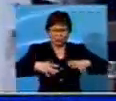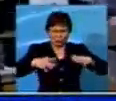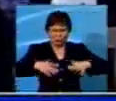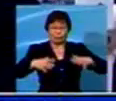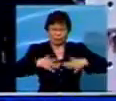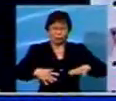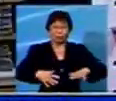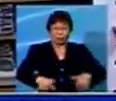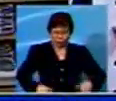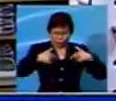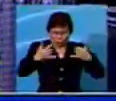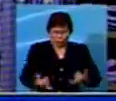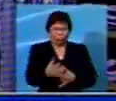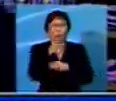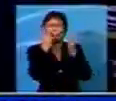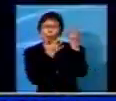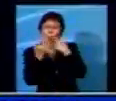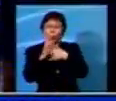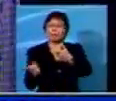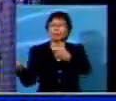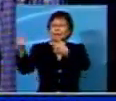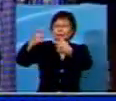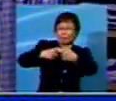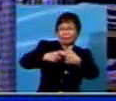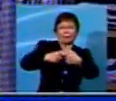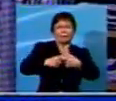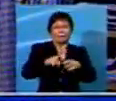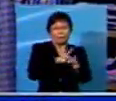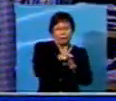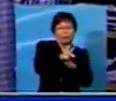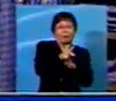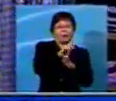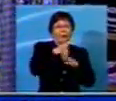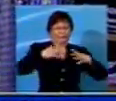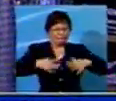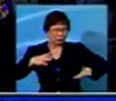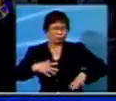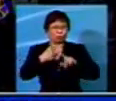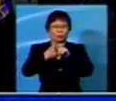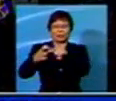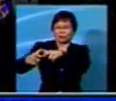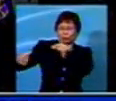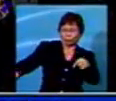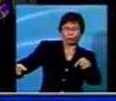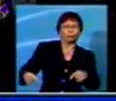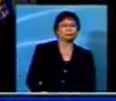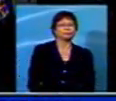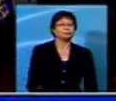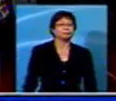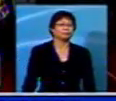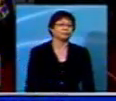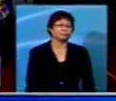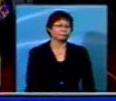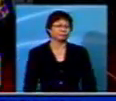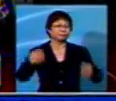santai warna-warni serta berorientasikan rekaan pakar fesyen dari negara matahari terbit itu it was